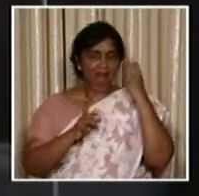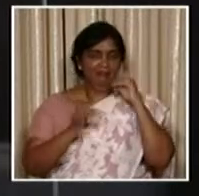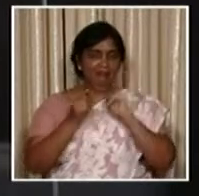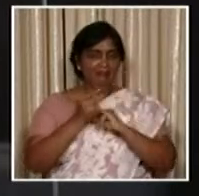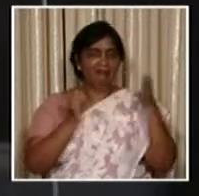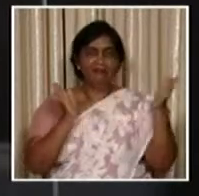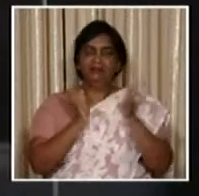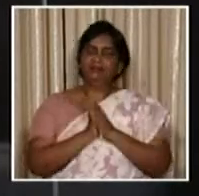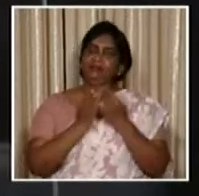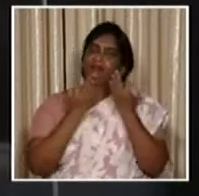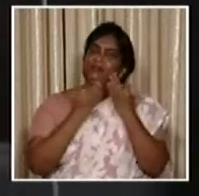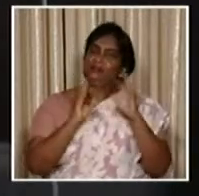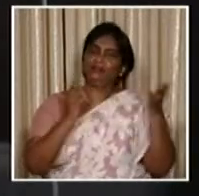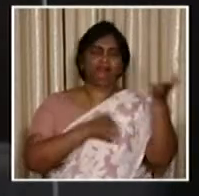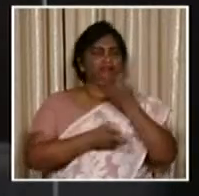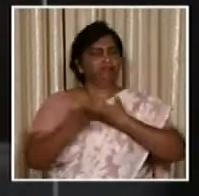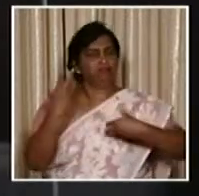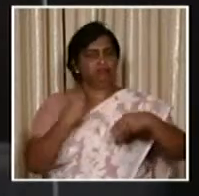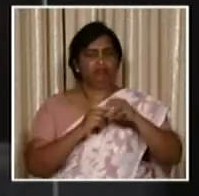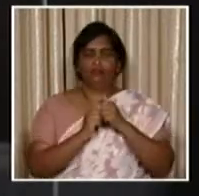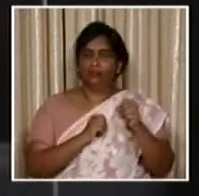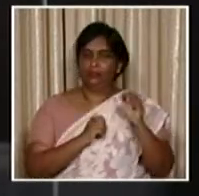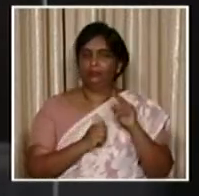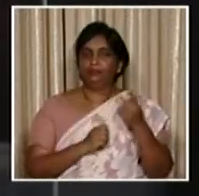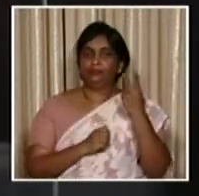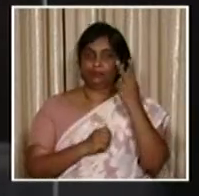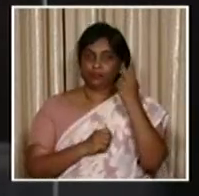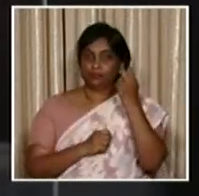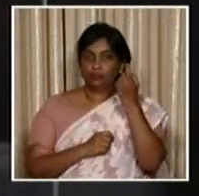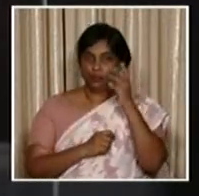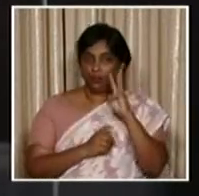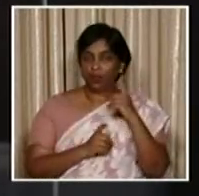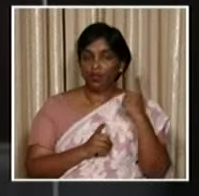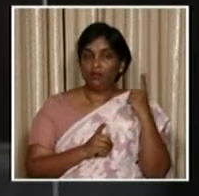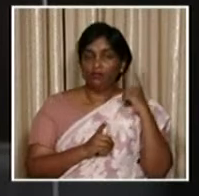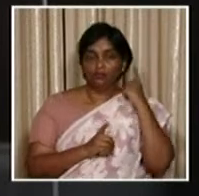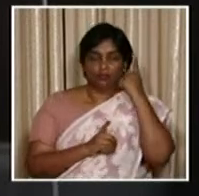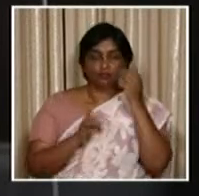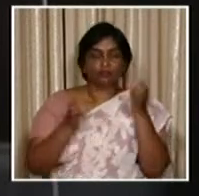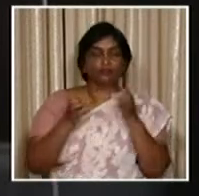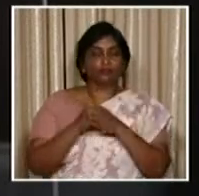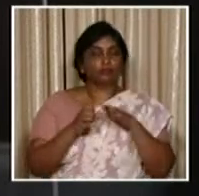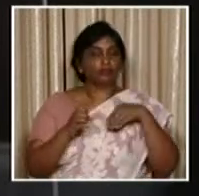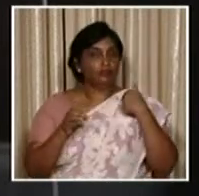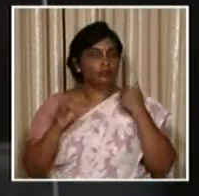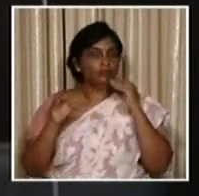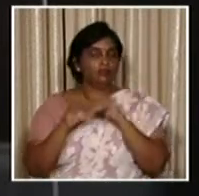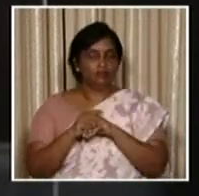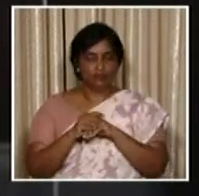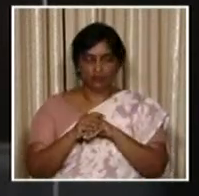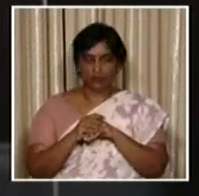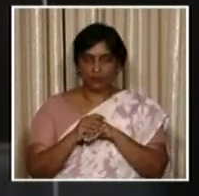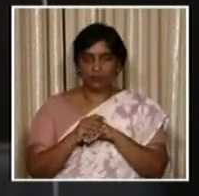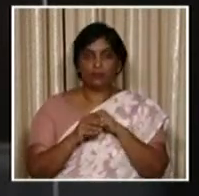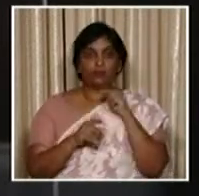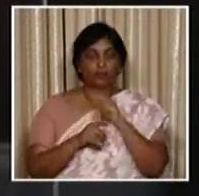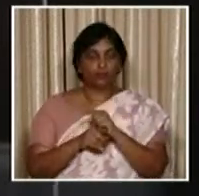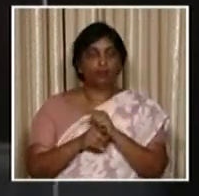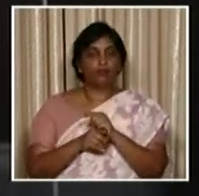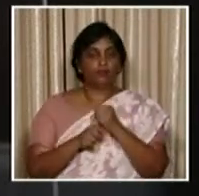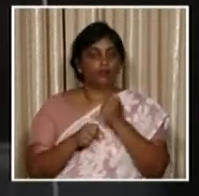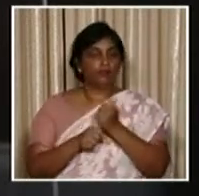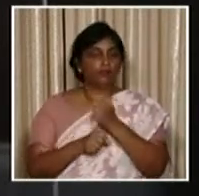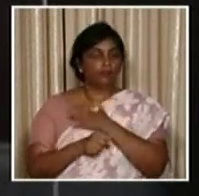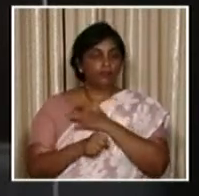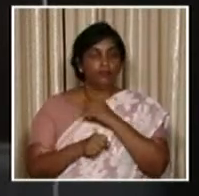ගනුදෙනු නිදහසේ සිද්ධ වෙලා තියෙනවා. 2013 තමයි යා හමුදා බුද්ධිංශයේ ප්‍රධානියා වුණේ. මොහුට